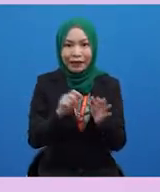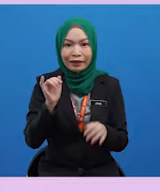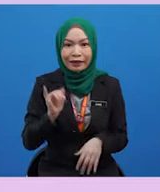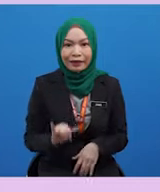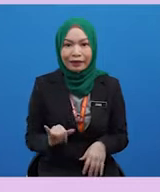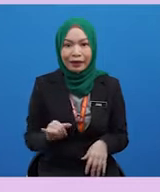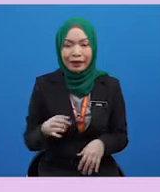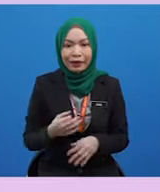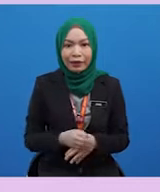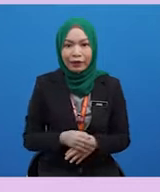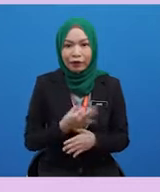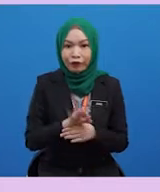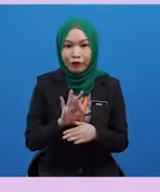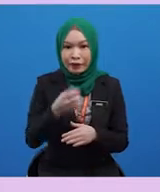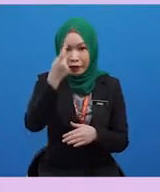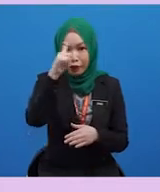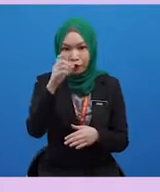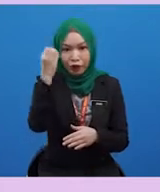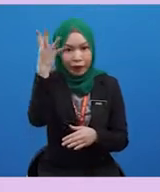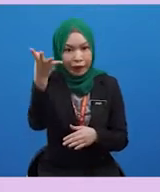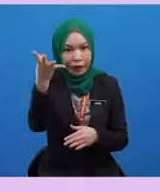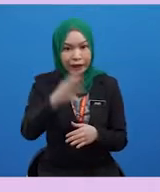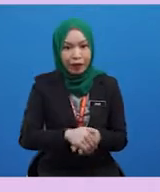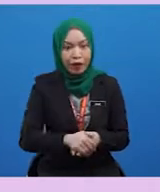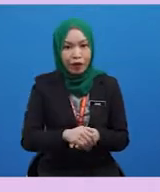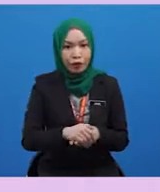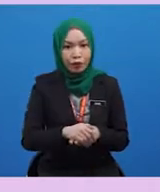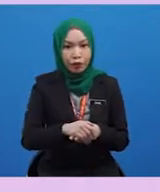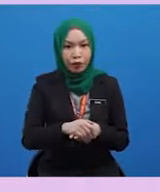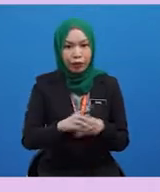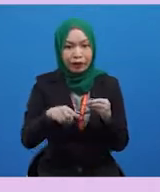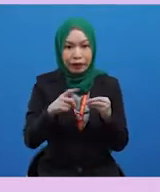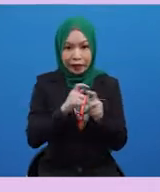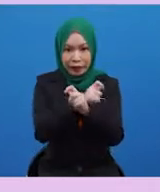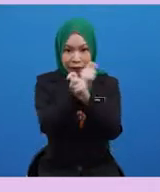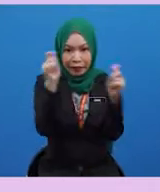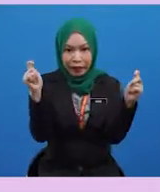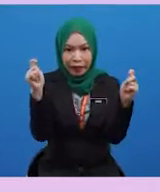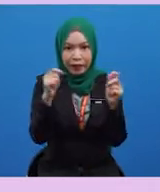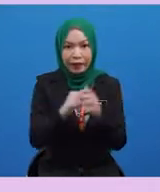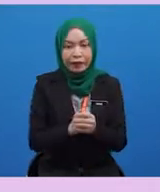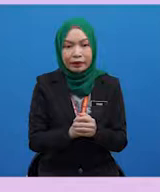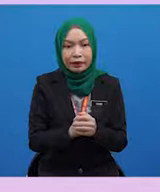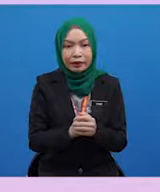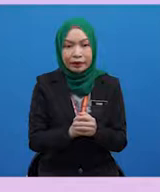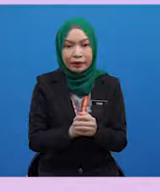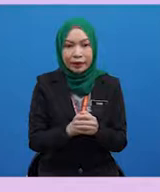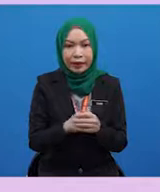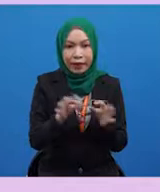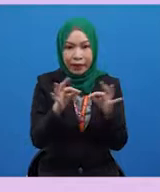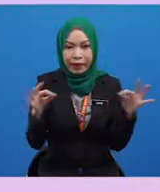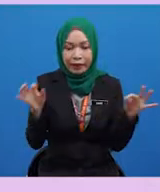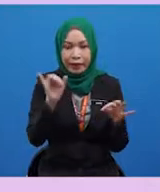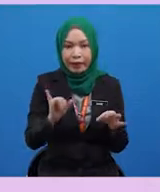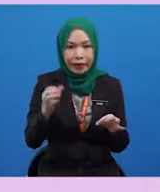untuk menyatakan sesuatu maklumat yang bertentangan dengan maklumat yang dinyatakan